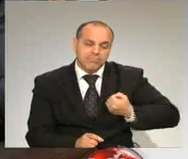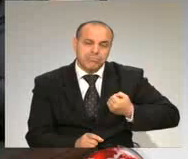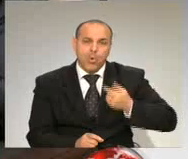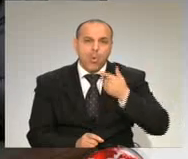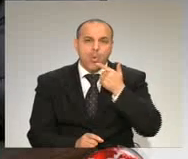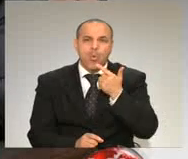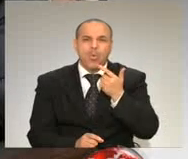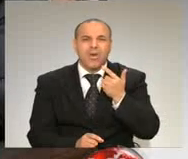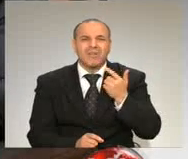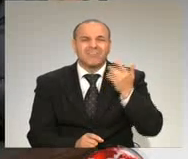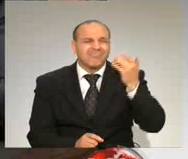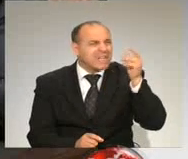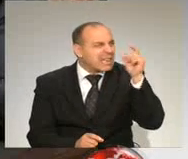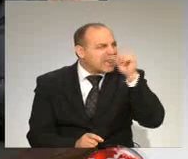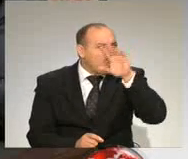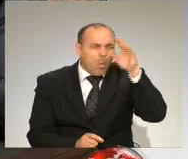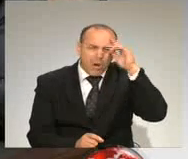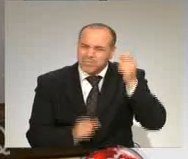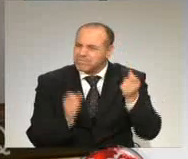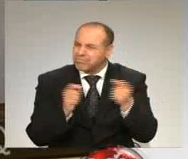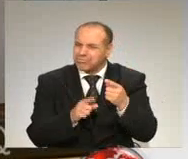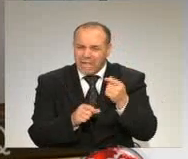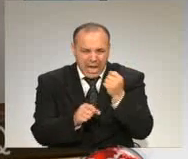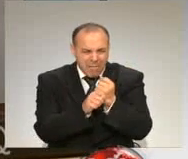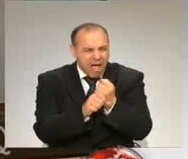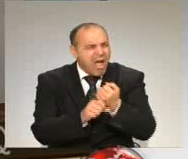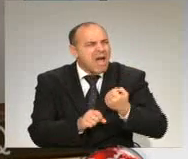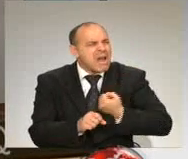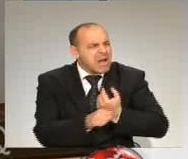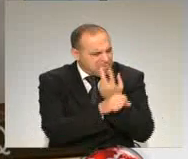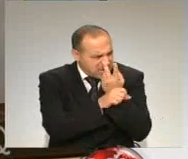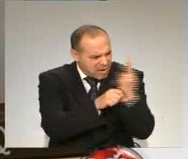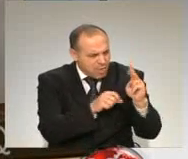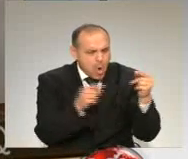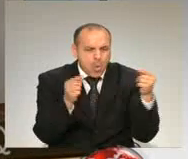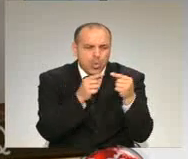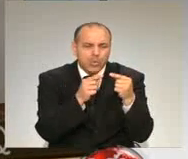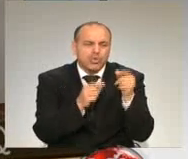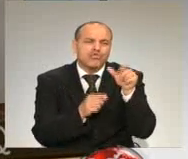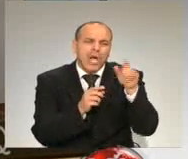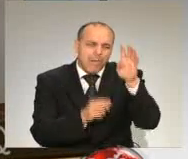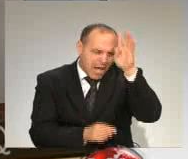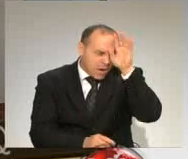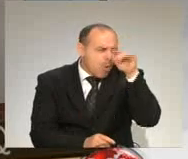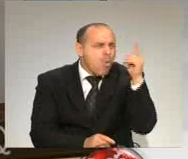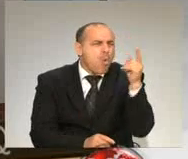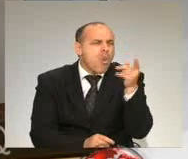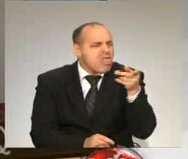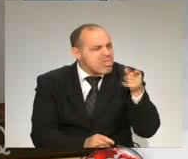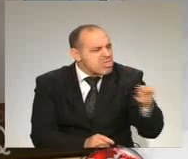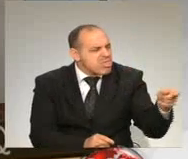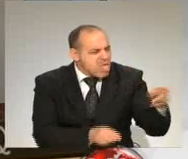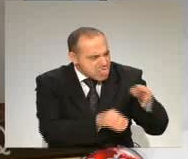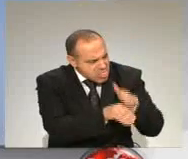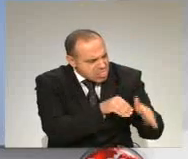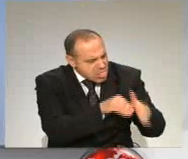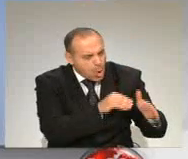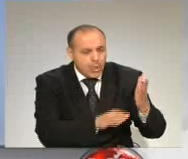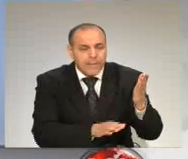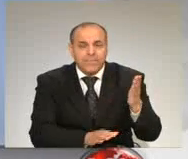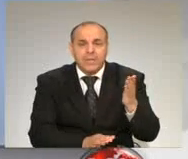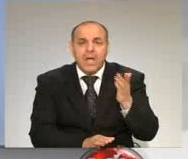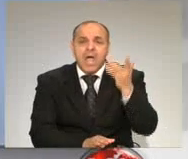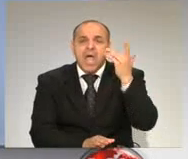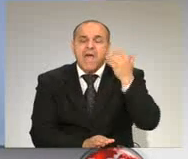كل القيم وارتكبت أبشع الأعمال الإرهابية ضد الشعب العراقي بجميع طوائفهم. وتعد